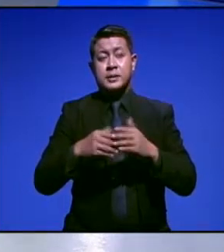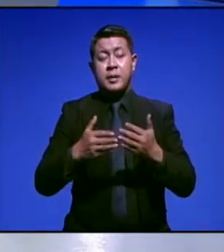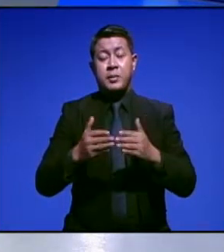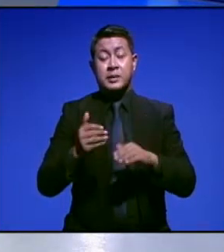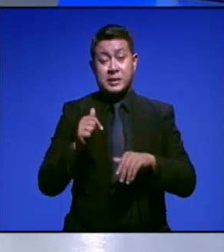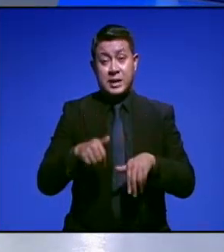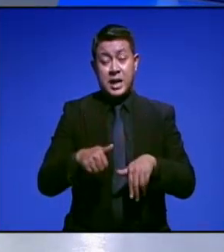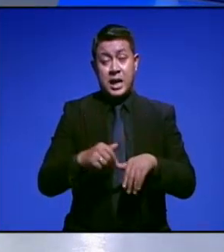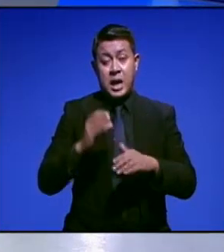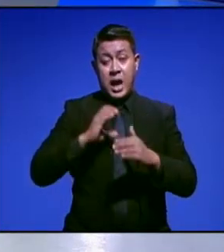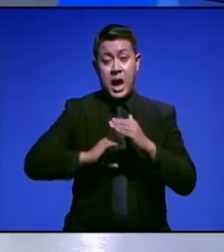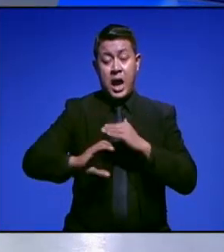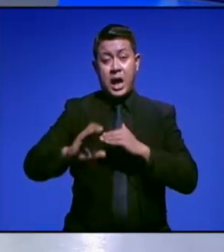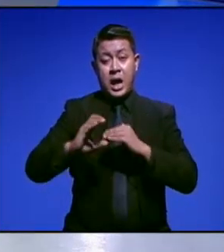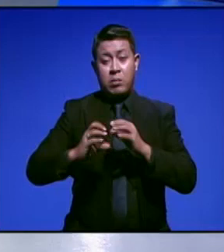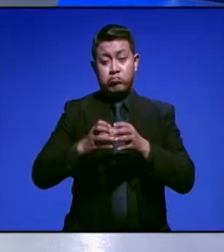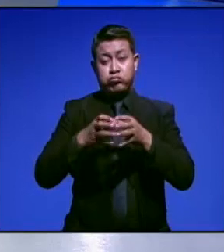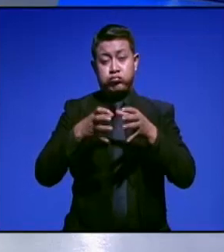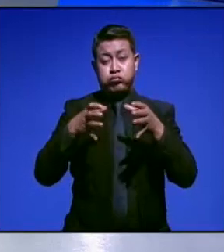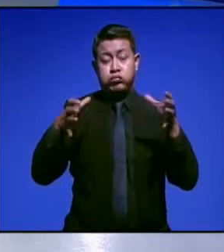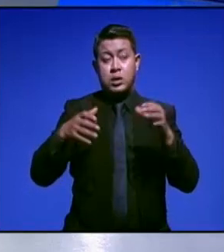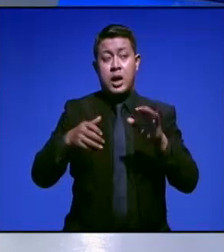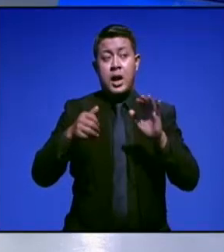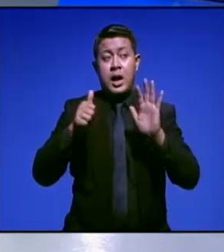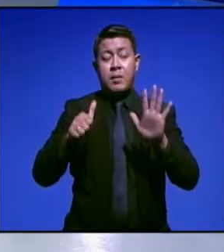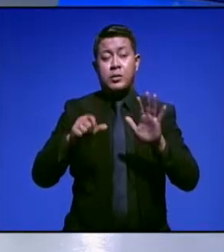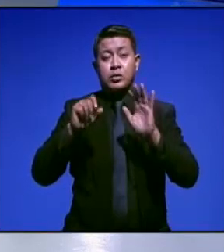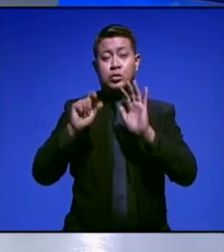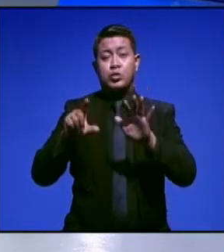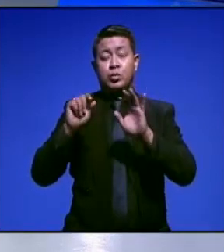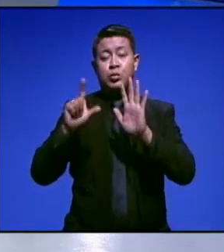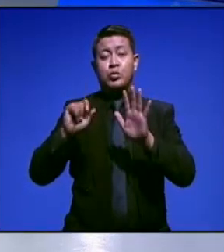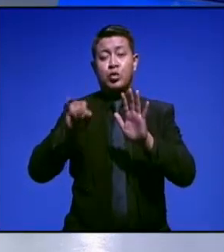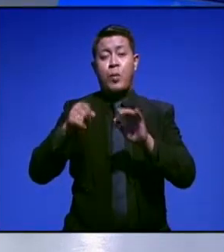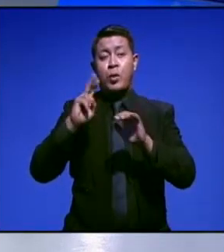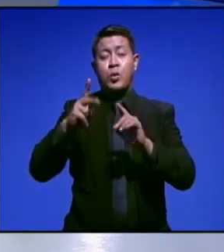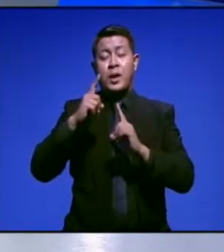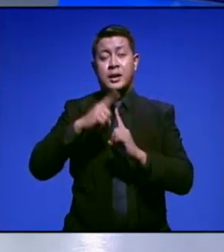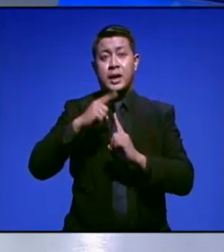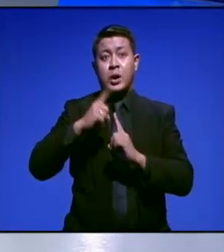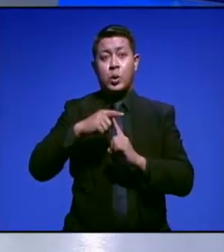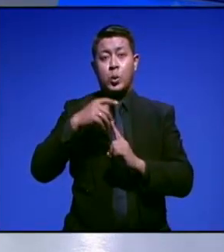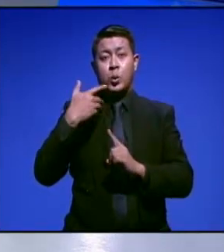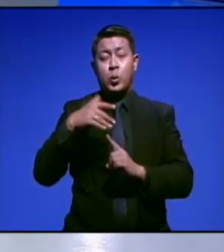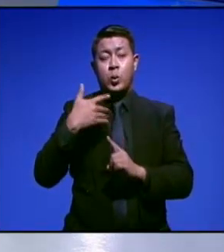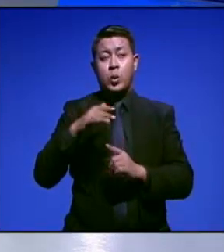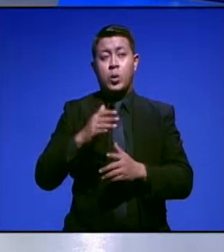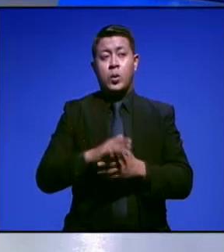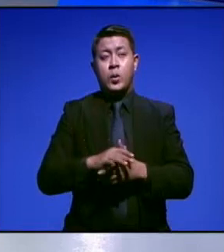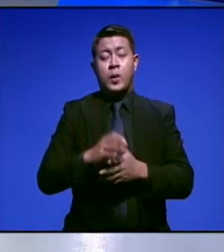namun belakangan anggaran ini membengkak mencapai 677 koma 2 Triliun Rupiah